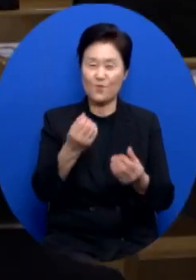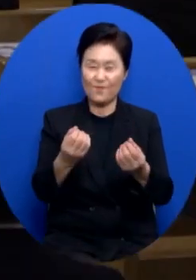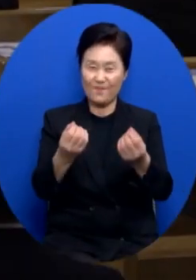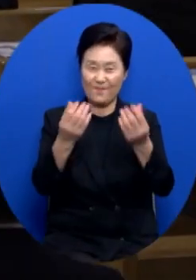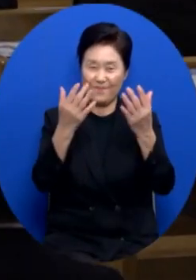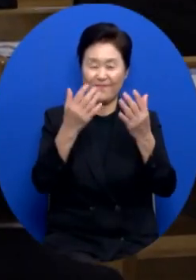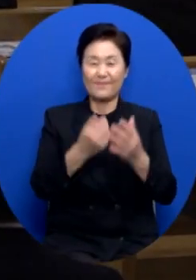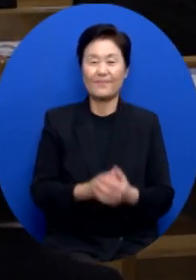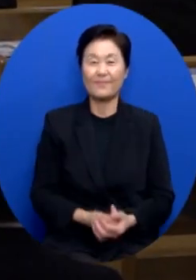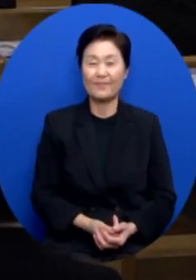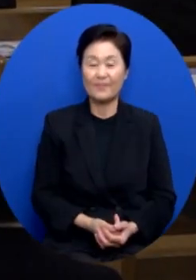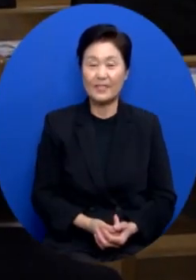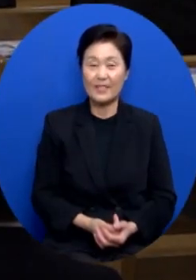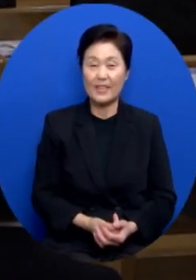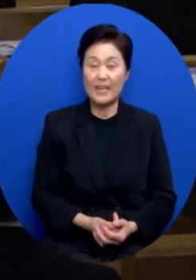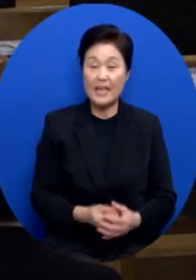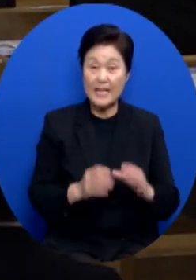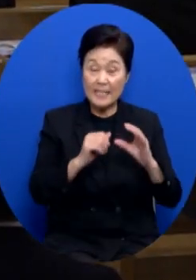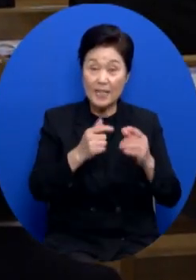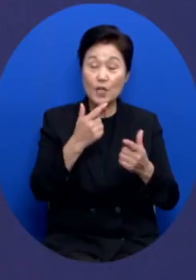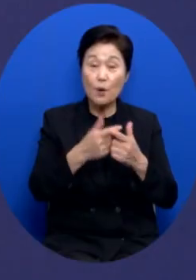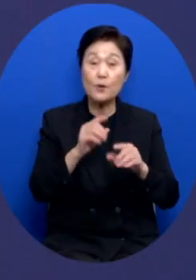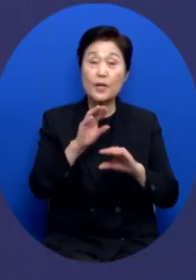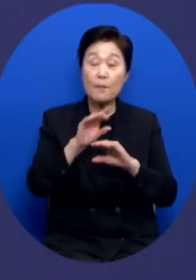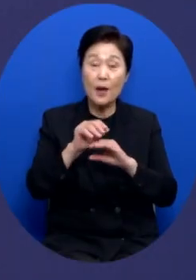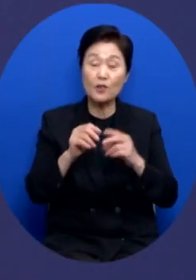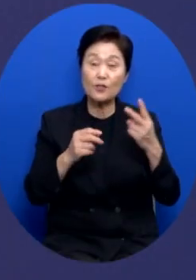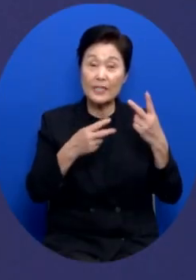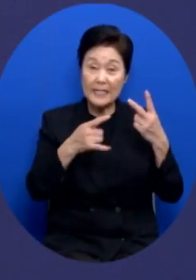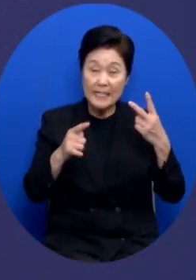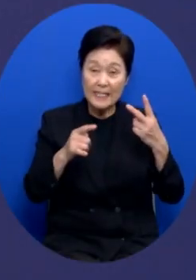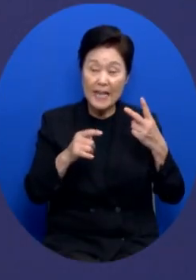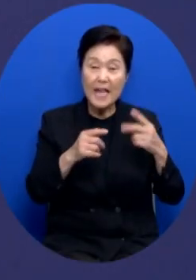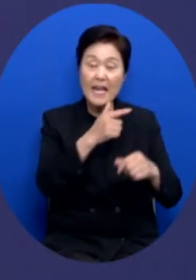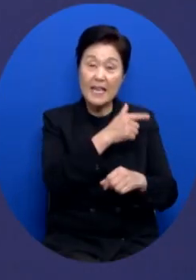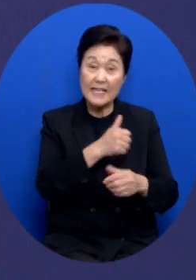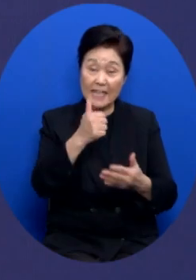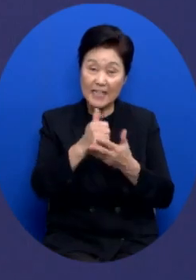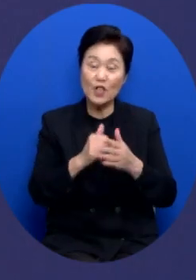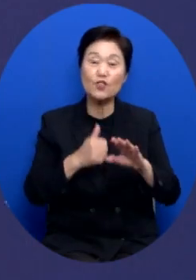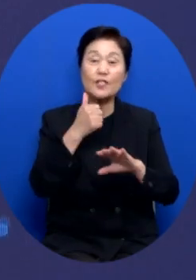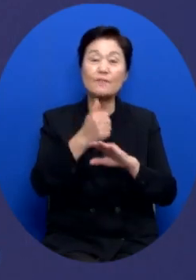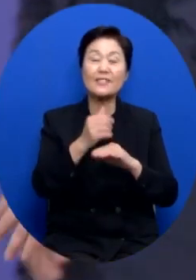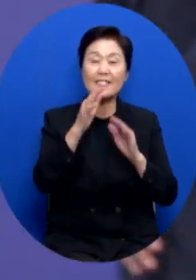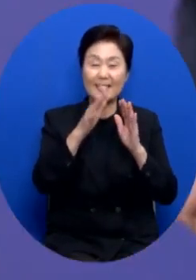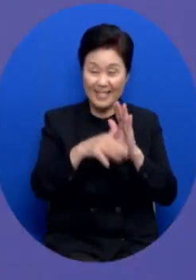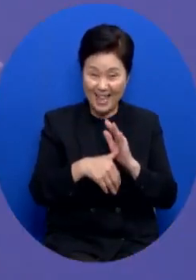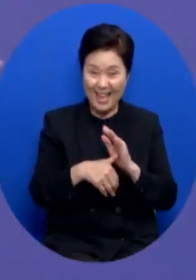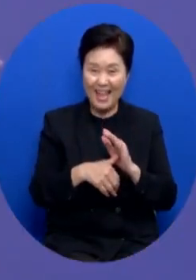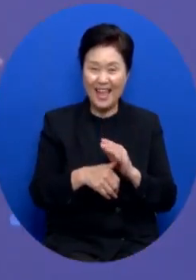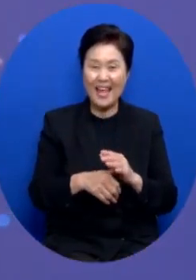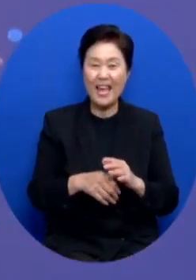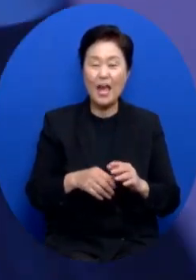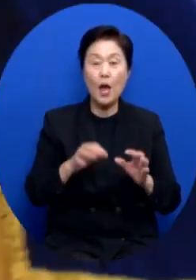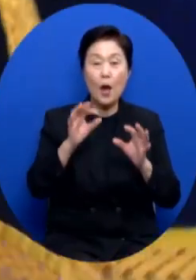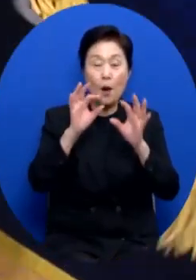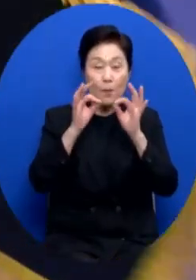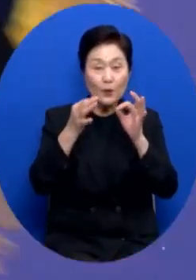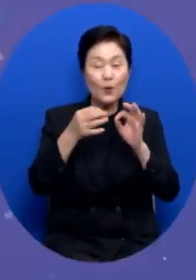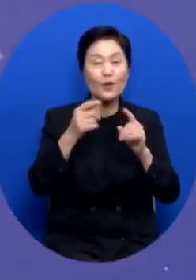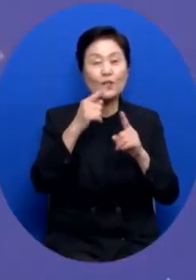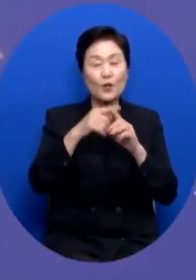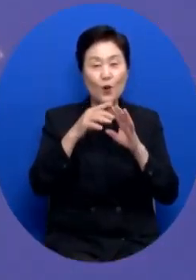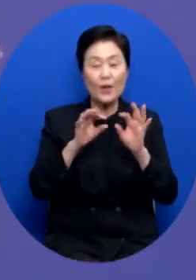축복합니다. 이어 CTS 부산 방송 제2대 이사장 취임식에서는 신임 이사장으로 포도원교회 김문은